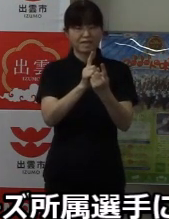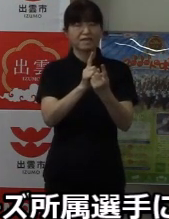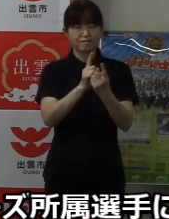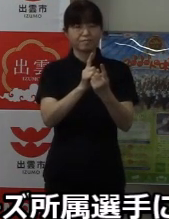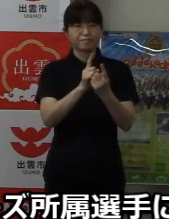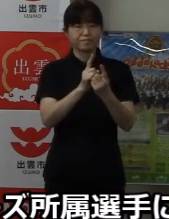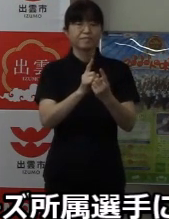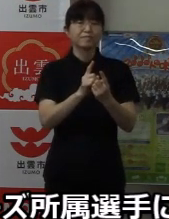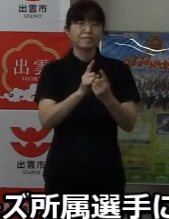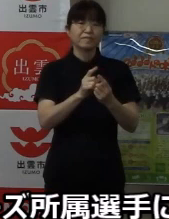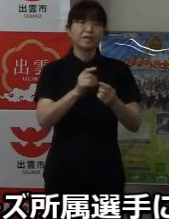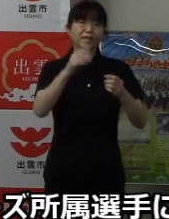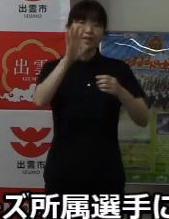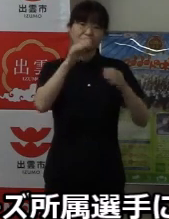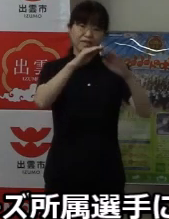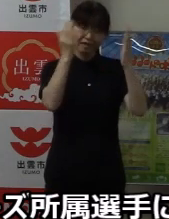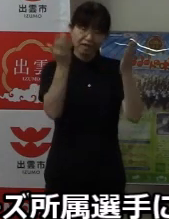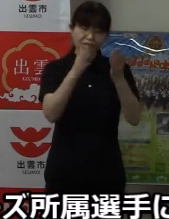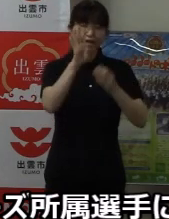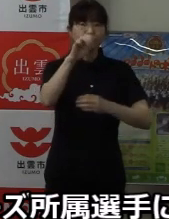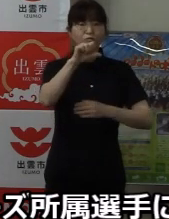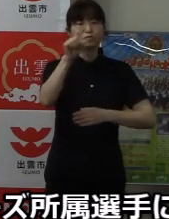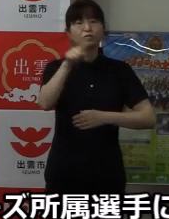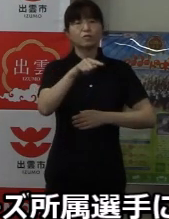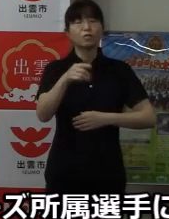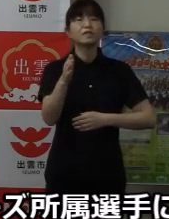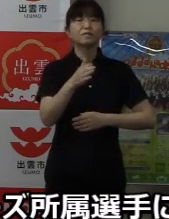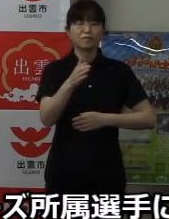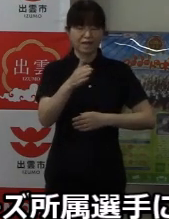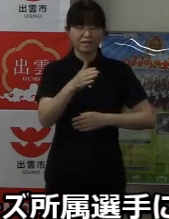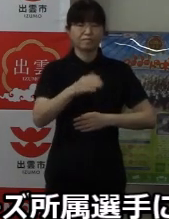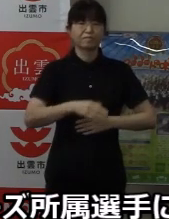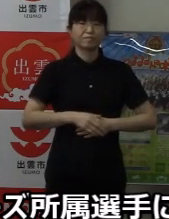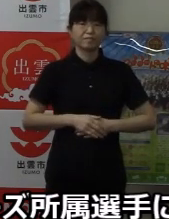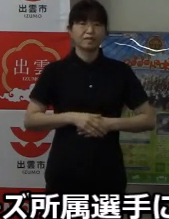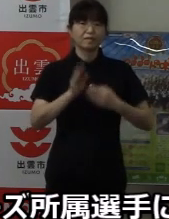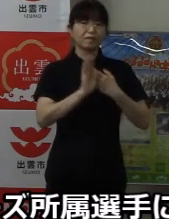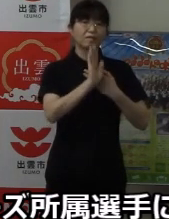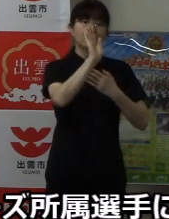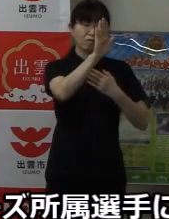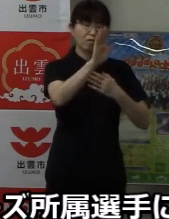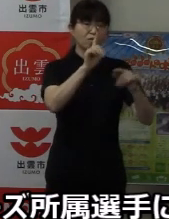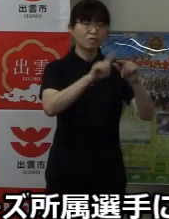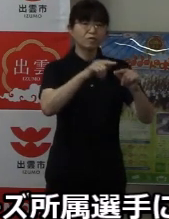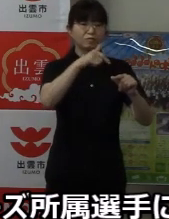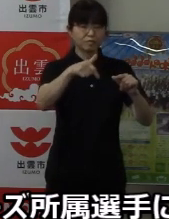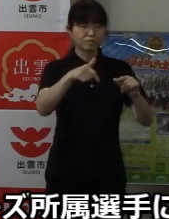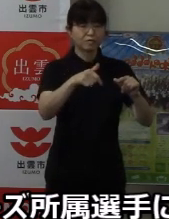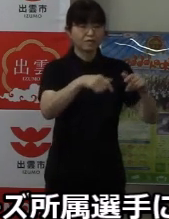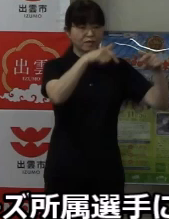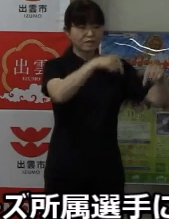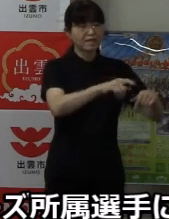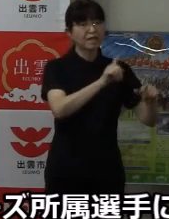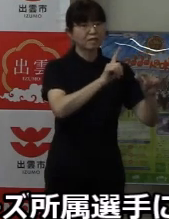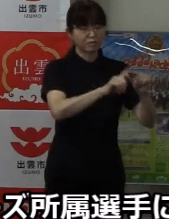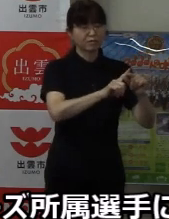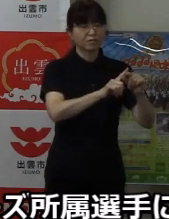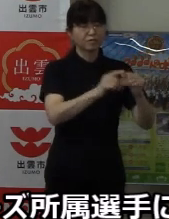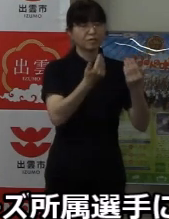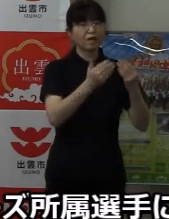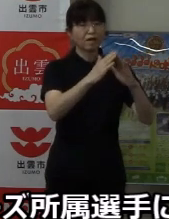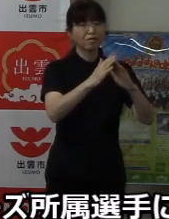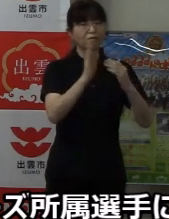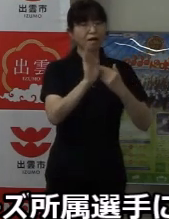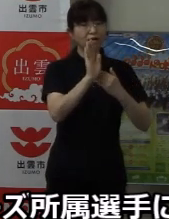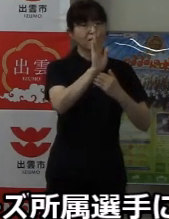だいたい45名でありまして、その後中部西部の学校については来年度以降実施